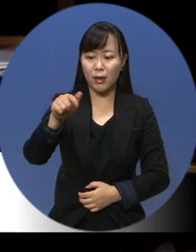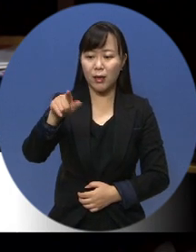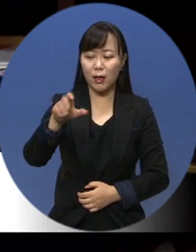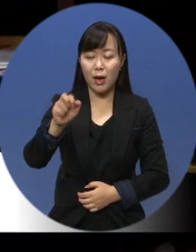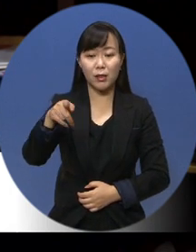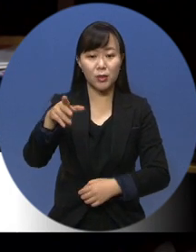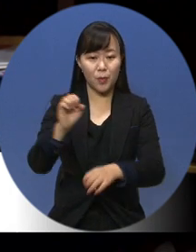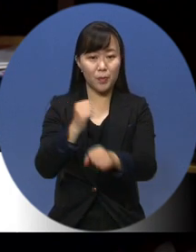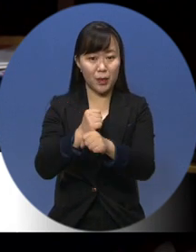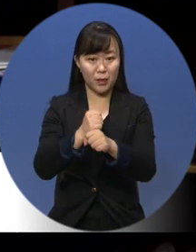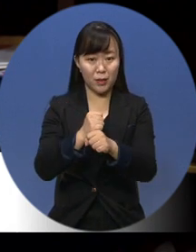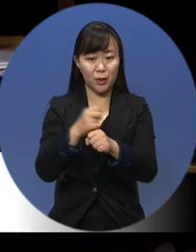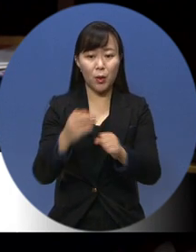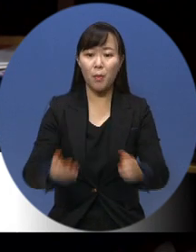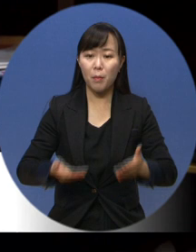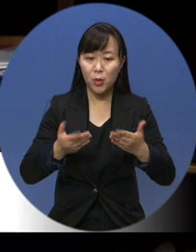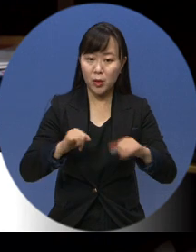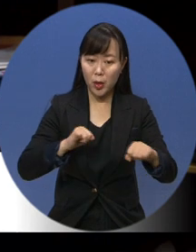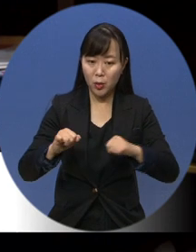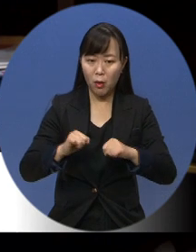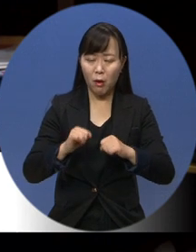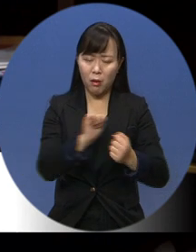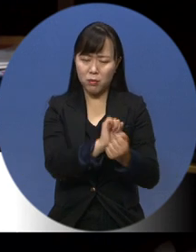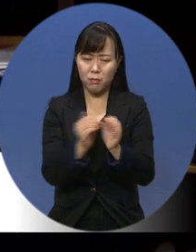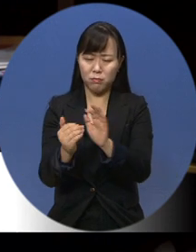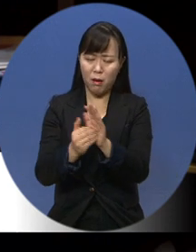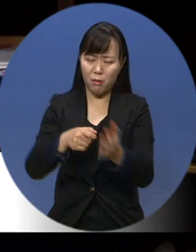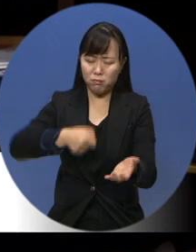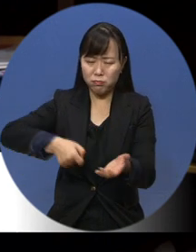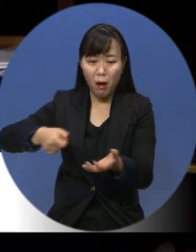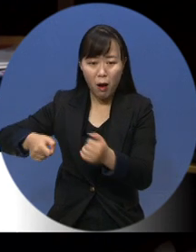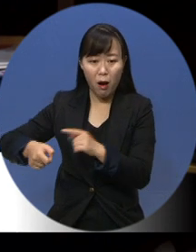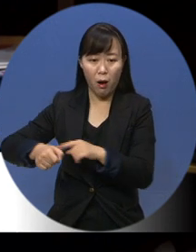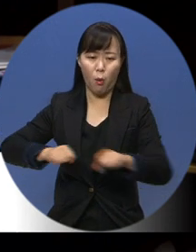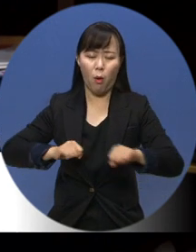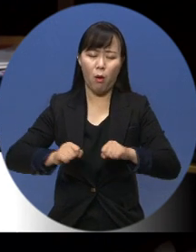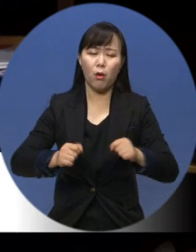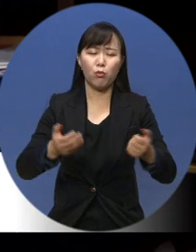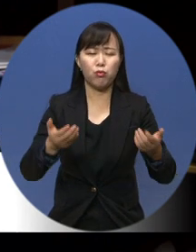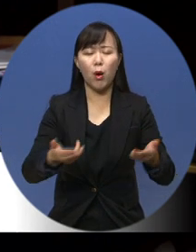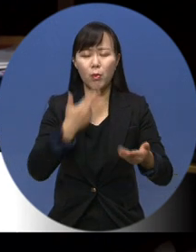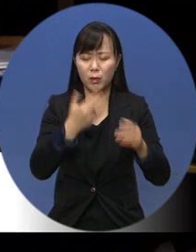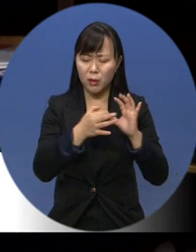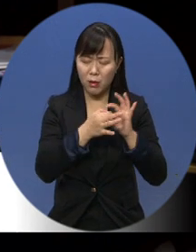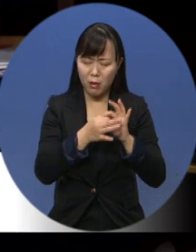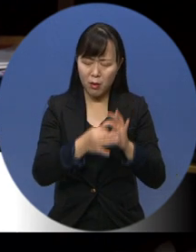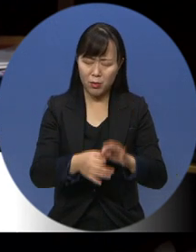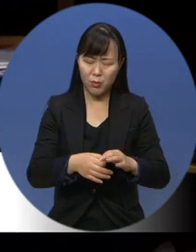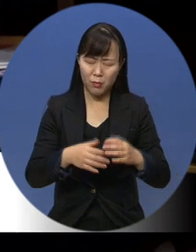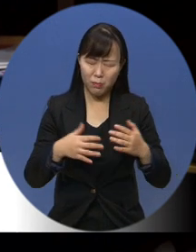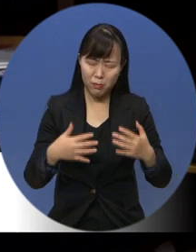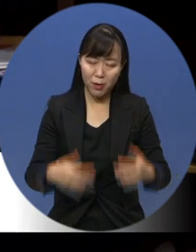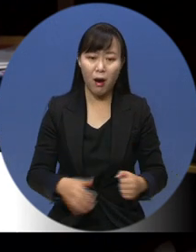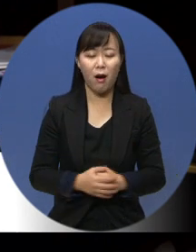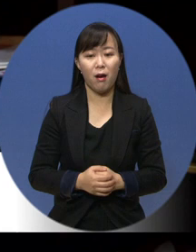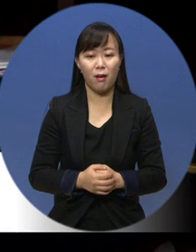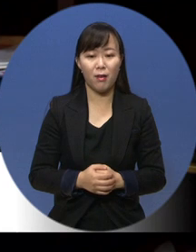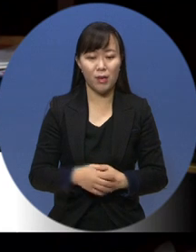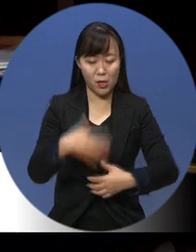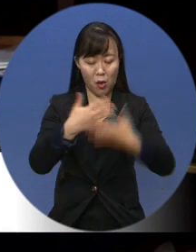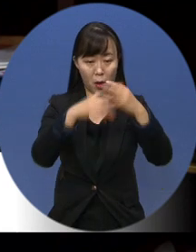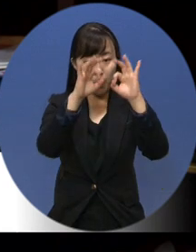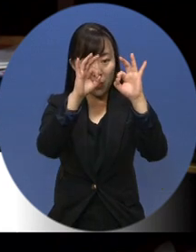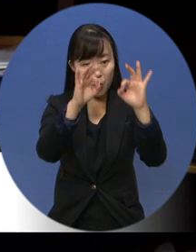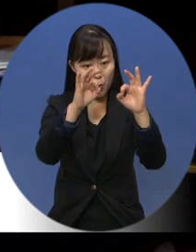봉사활동 방역 활동 등 지속적으로 쉬지 못하고 계속 몸이 지쳤습니다. 영화 관람을